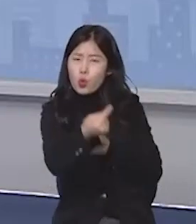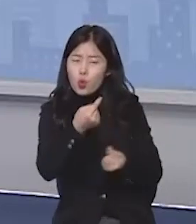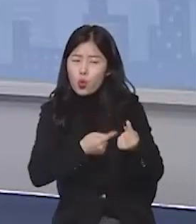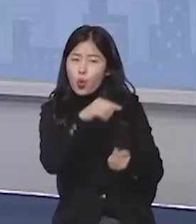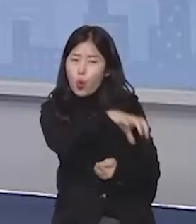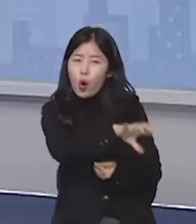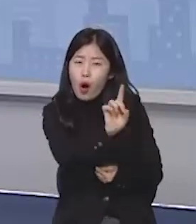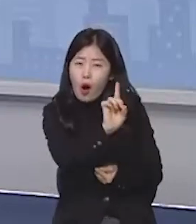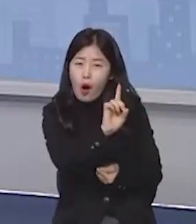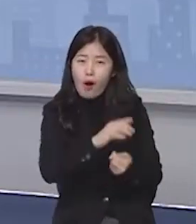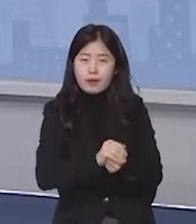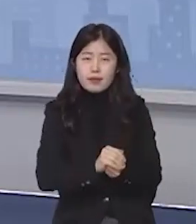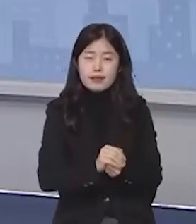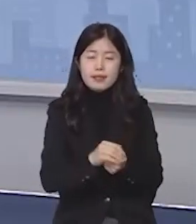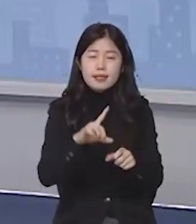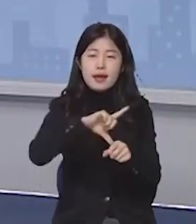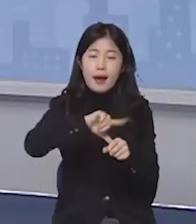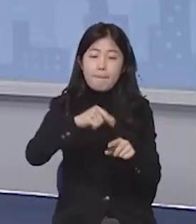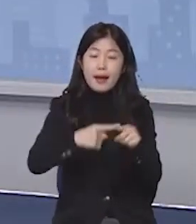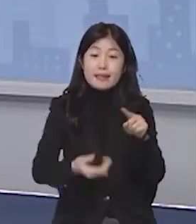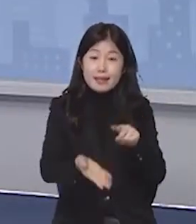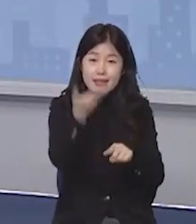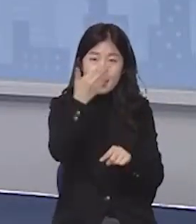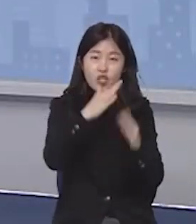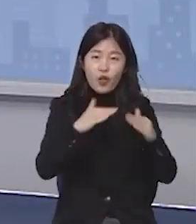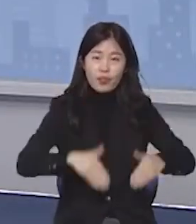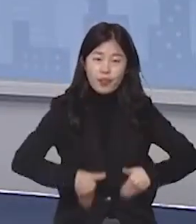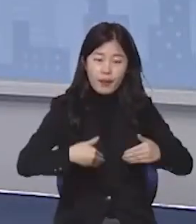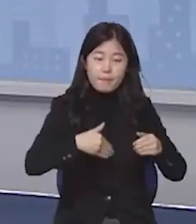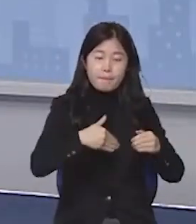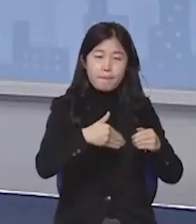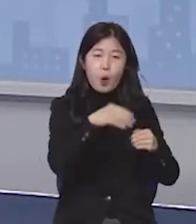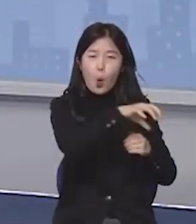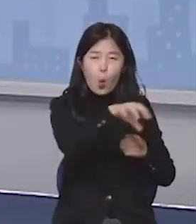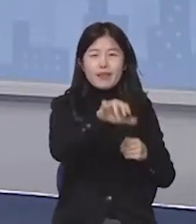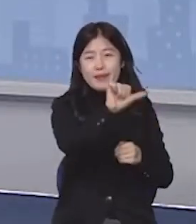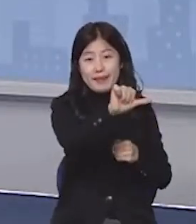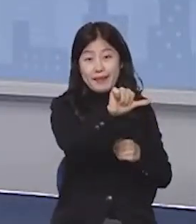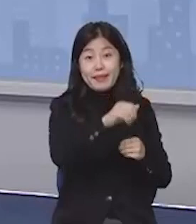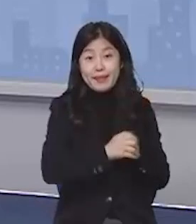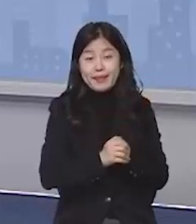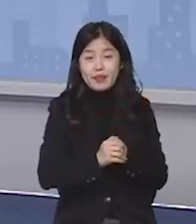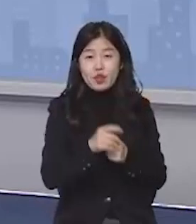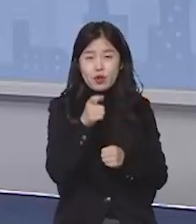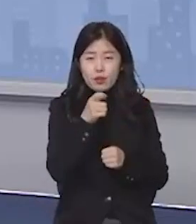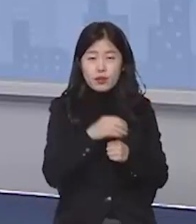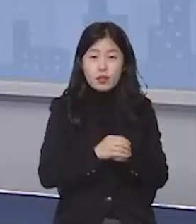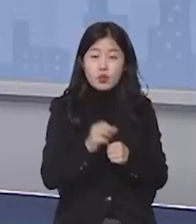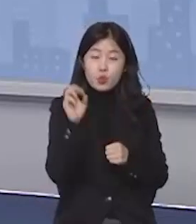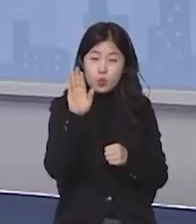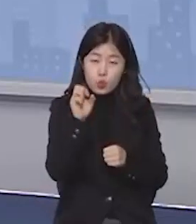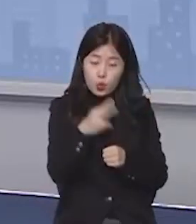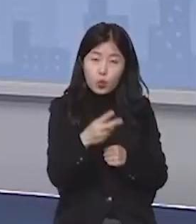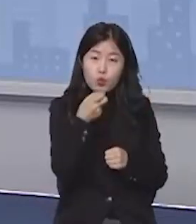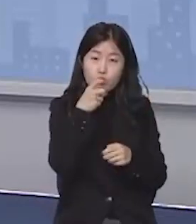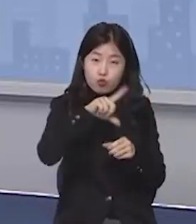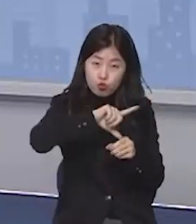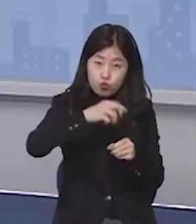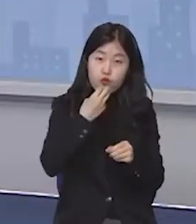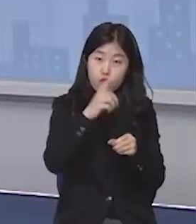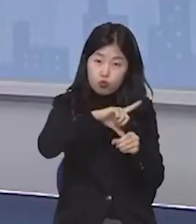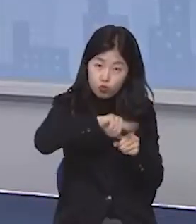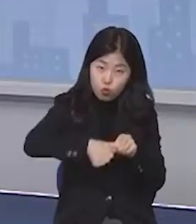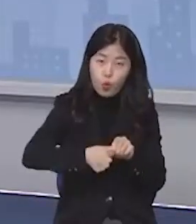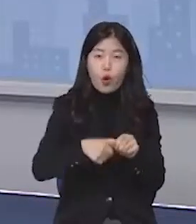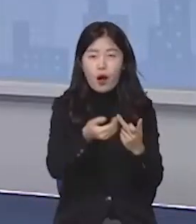봤더니 절반 이상의 광주와 인접한 전남 5개 시군이었습니다 이어 수도권과 강원이 24%